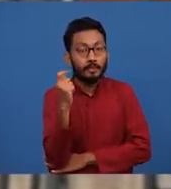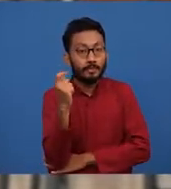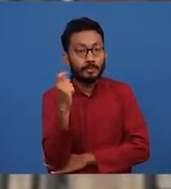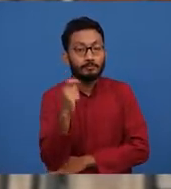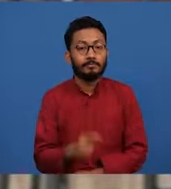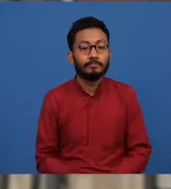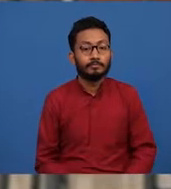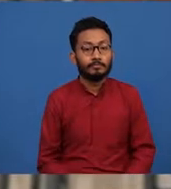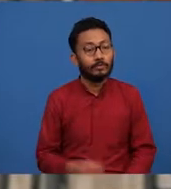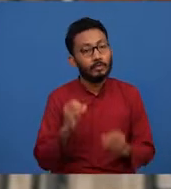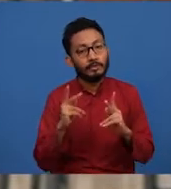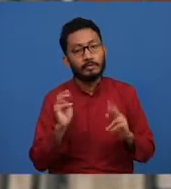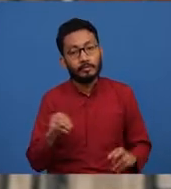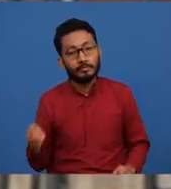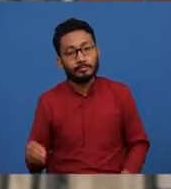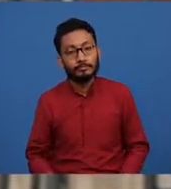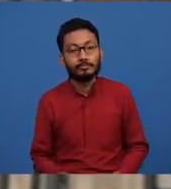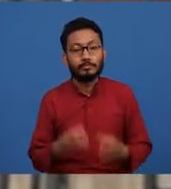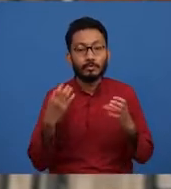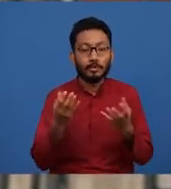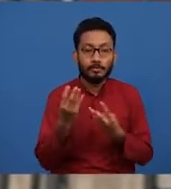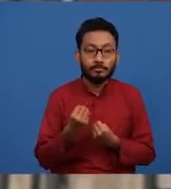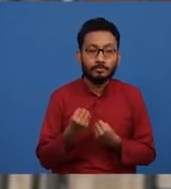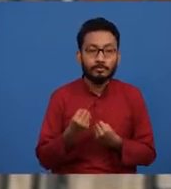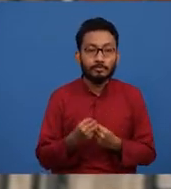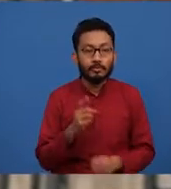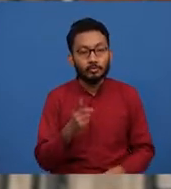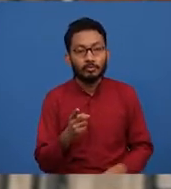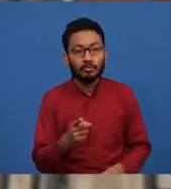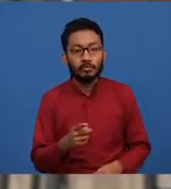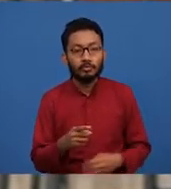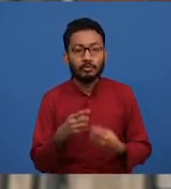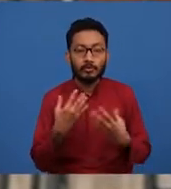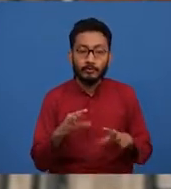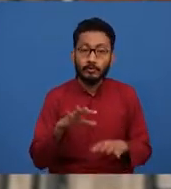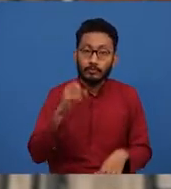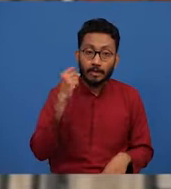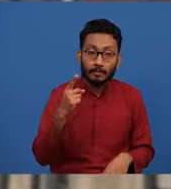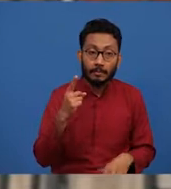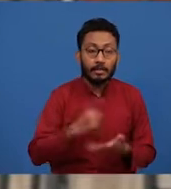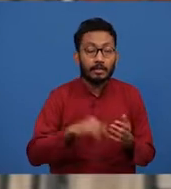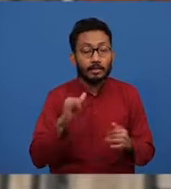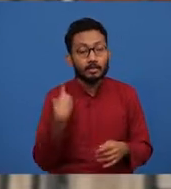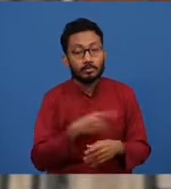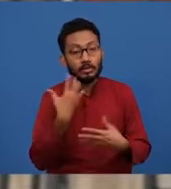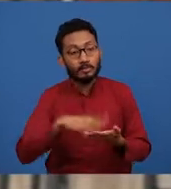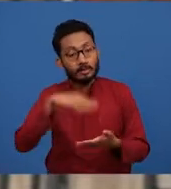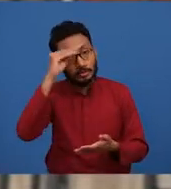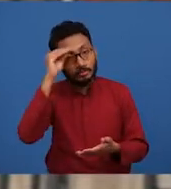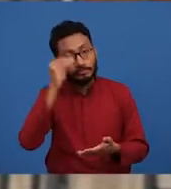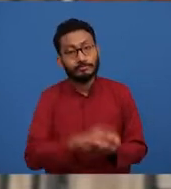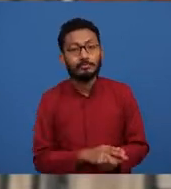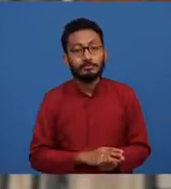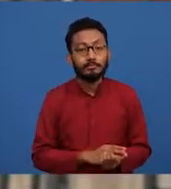Baiklah murid-murid, cikgu berharap kamu telah faham apa yang telah kita pelajari